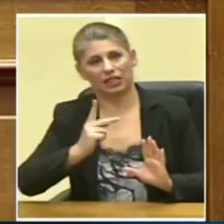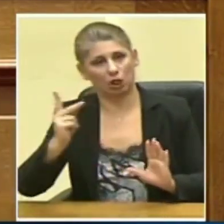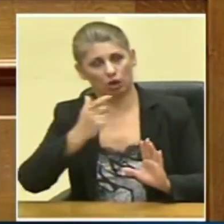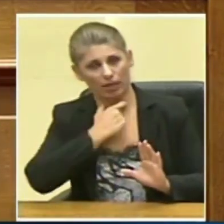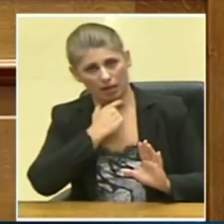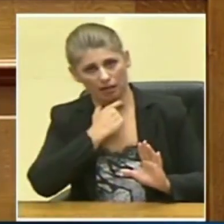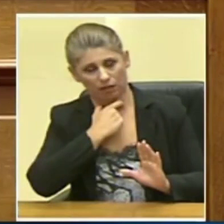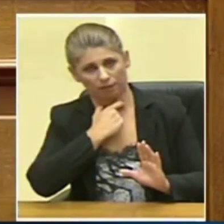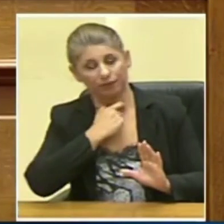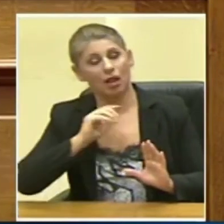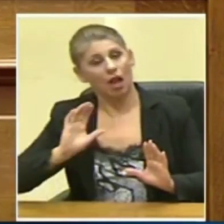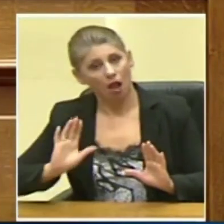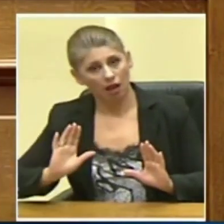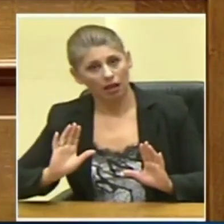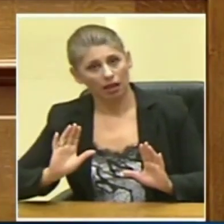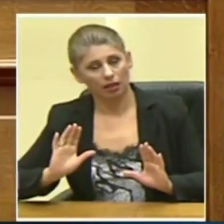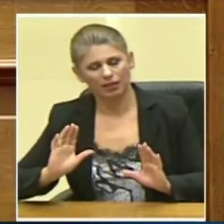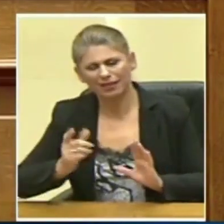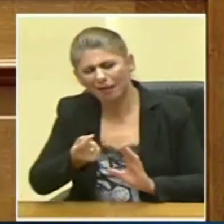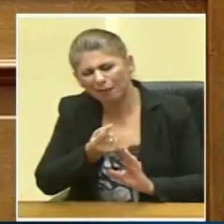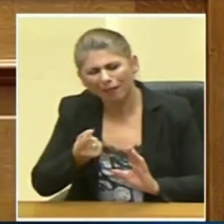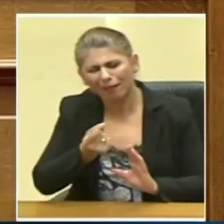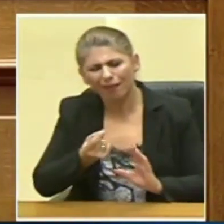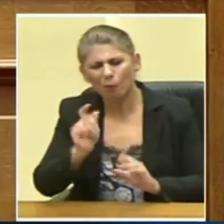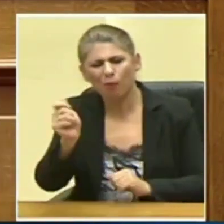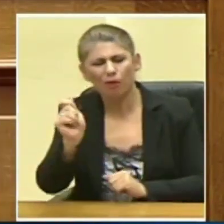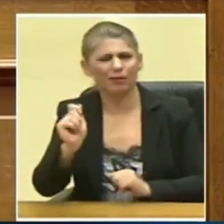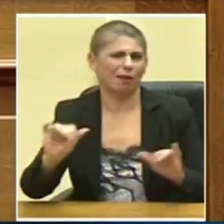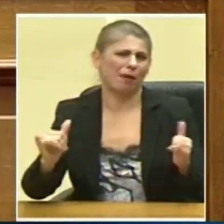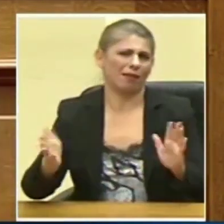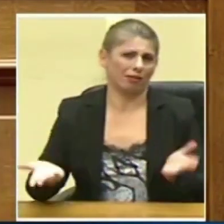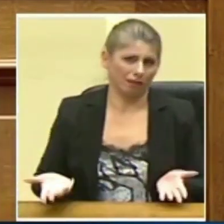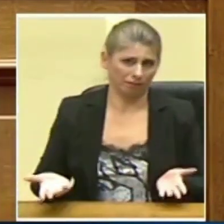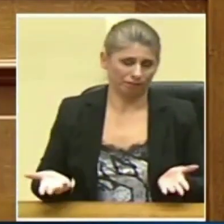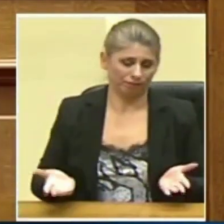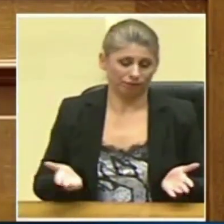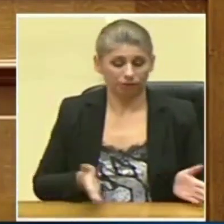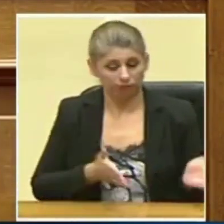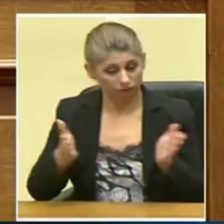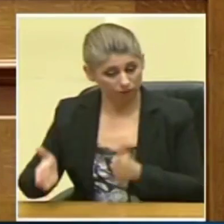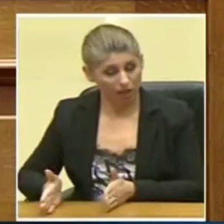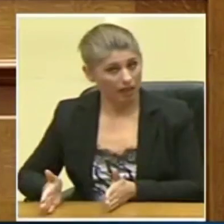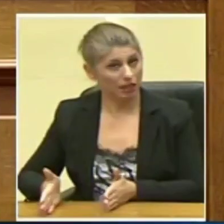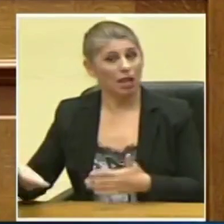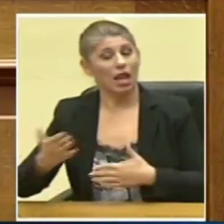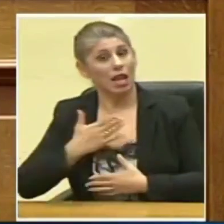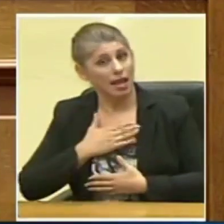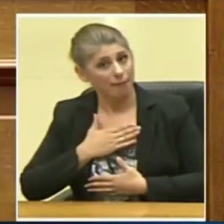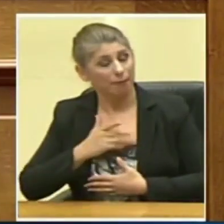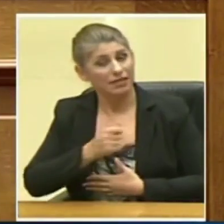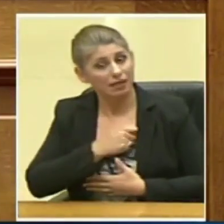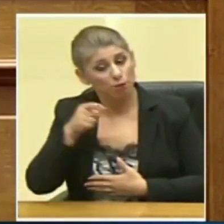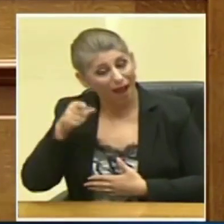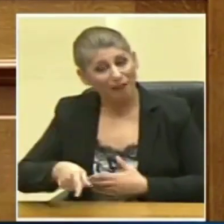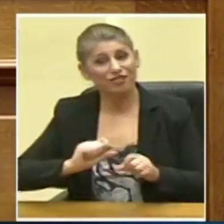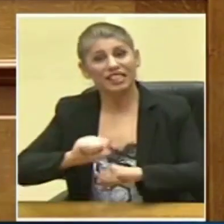ανάγκη, αλλά σε μικροπολιτικά παιχνίδια. Αντιθέτως, αυτό που πιστεύουμε είναι ότι μια τέτοιου